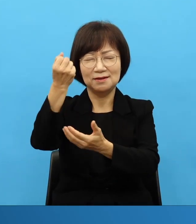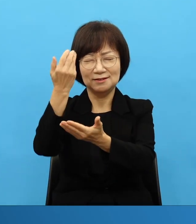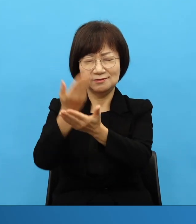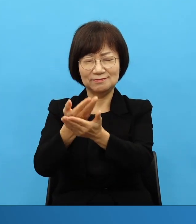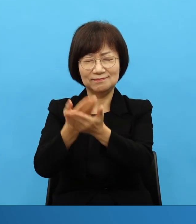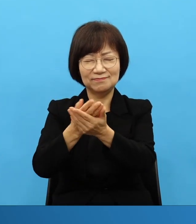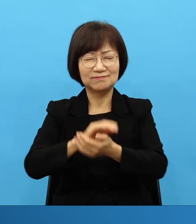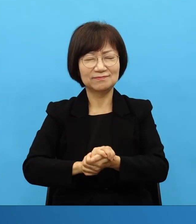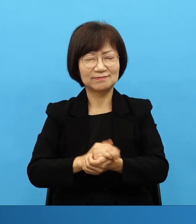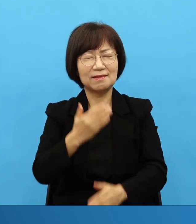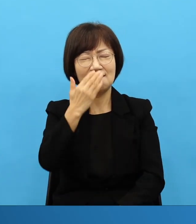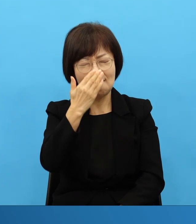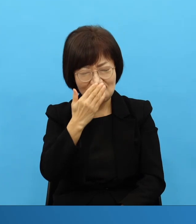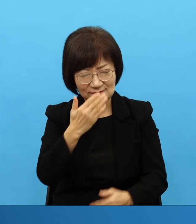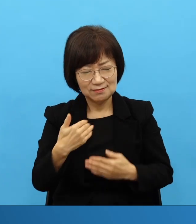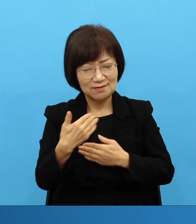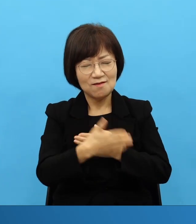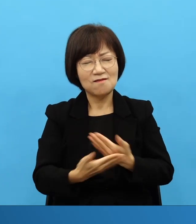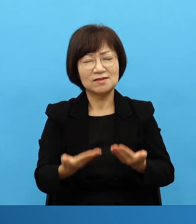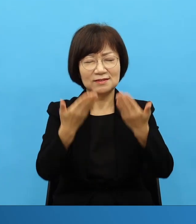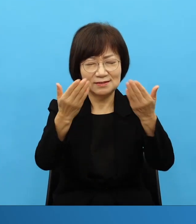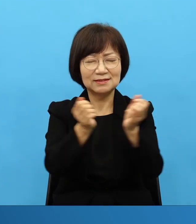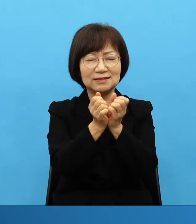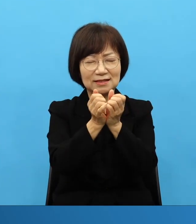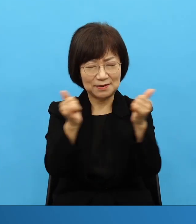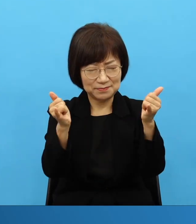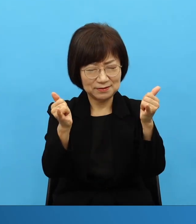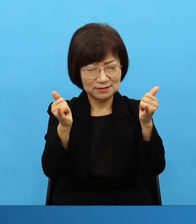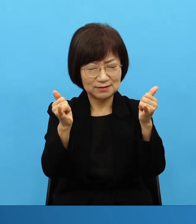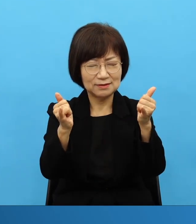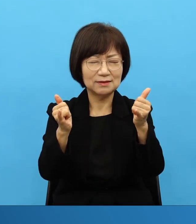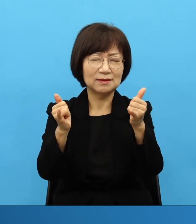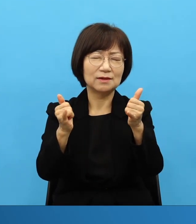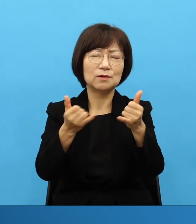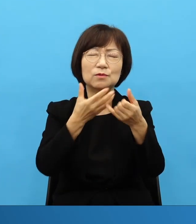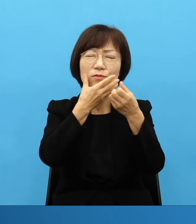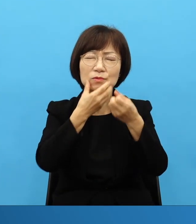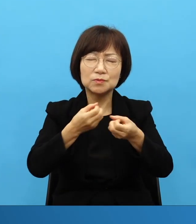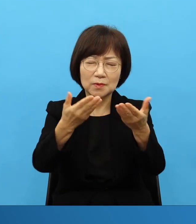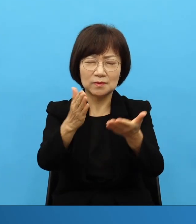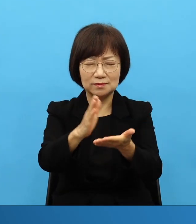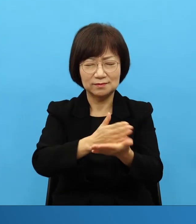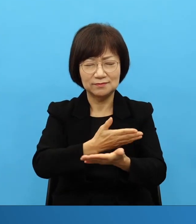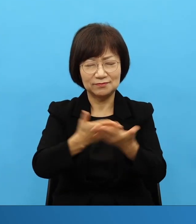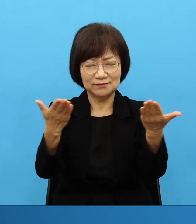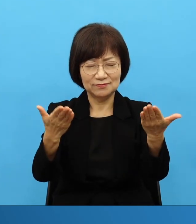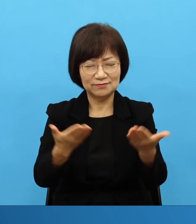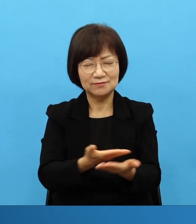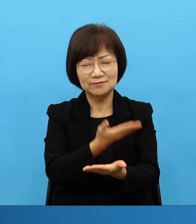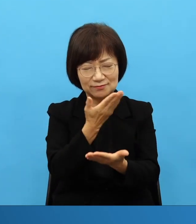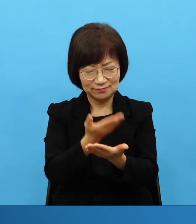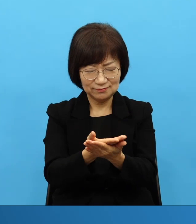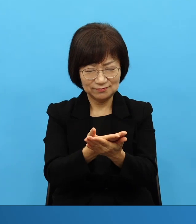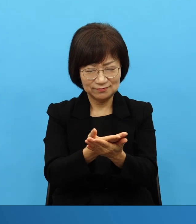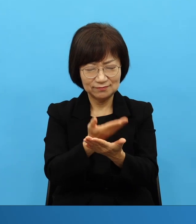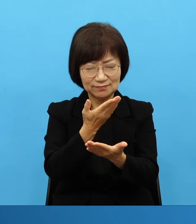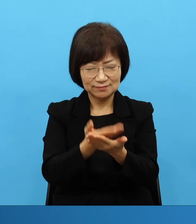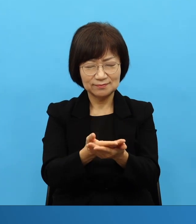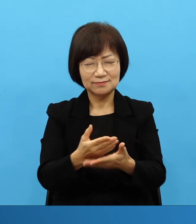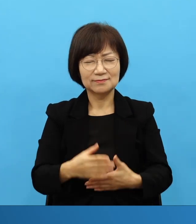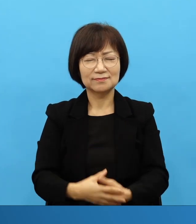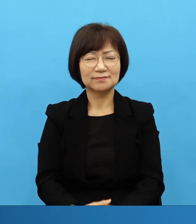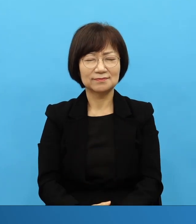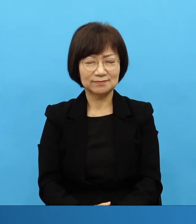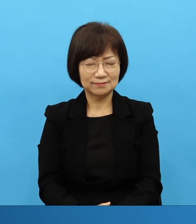건속들을 앞서 축복하여 주옵소서. Please receive the praise of the choir with a joyful heart and bless in advance the hands and feet of those who silently give